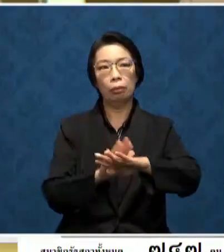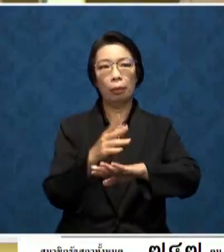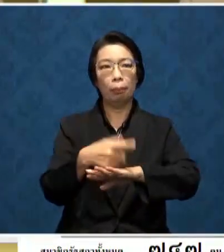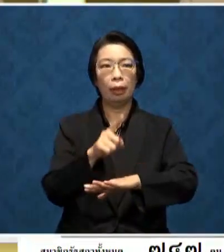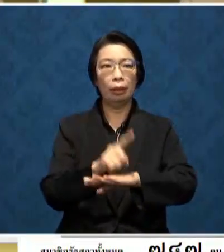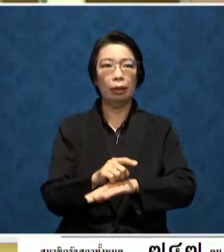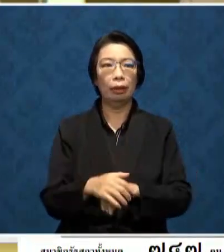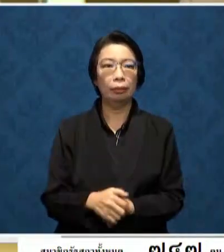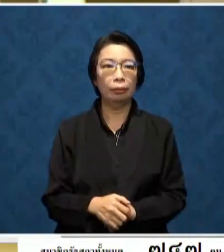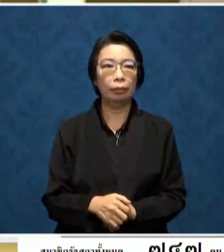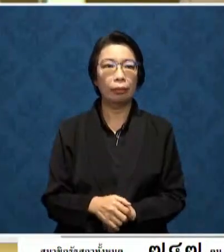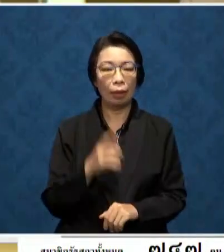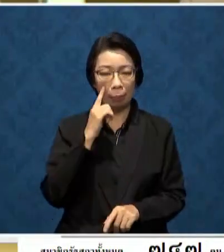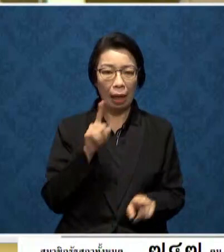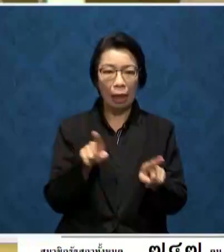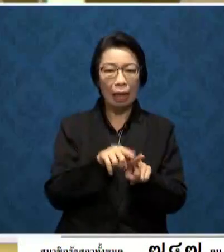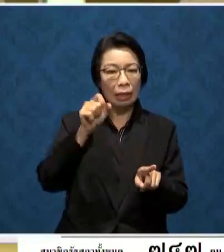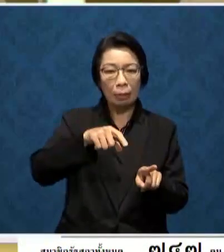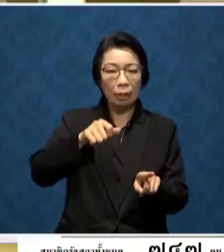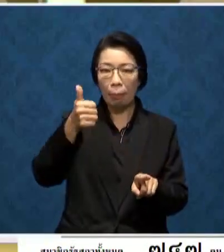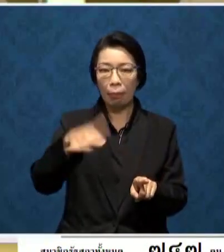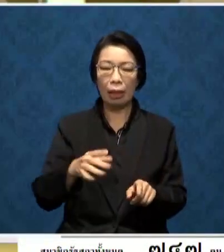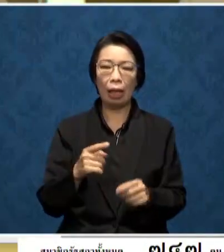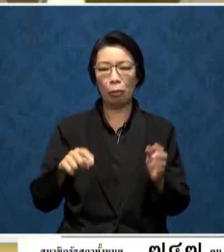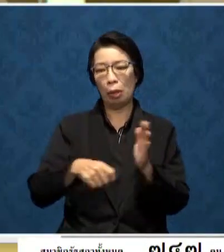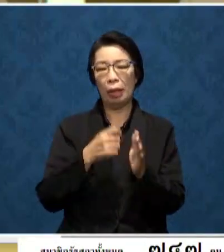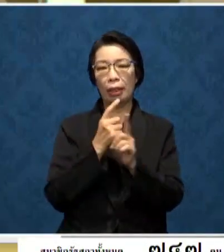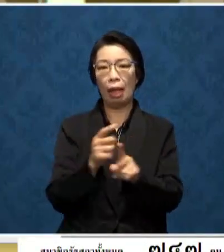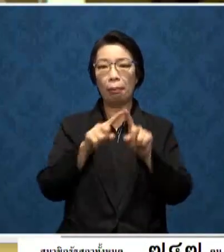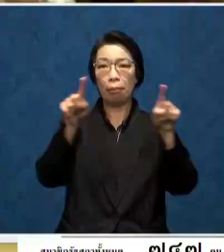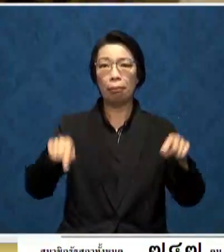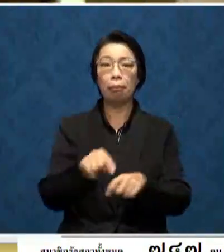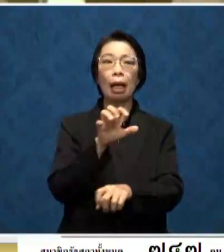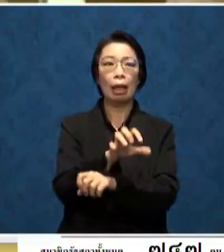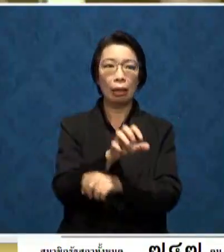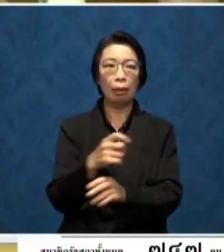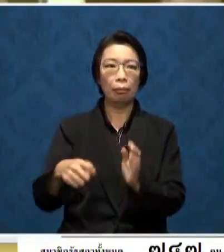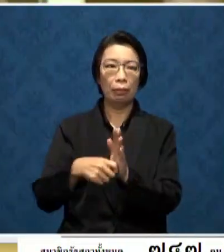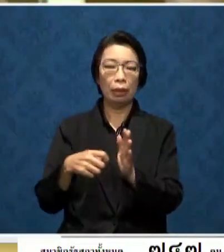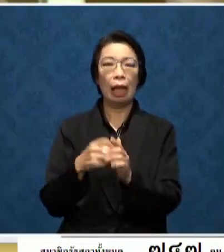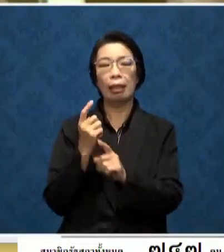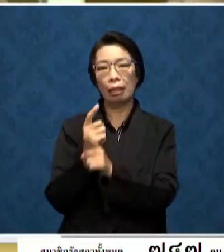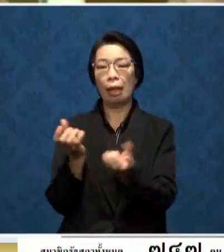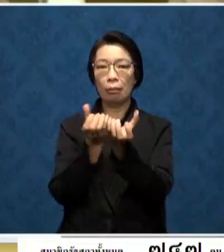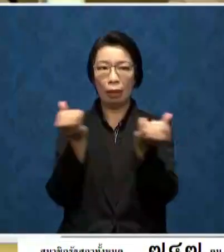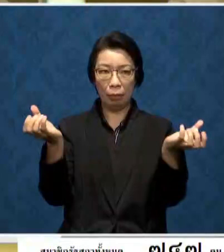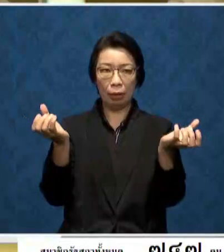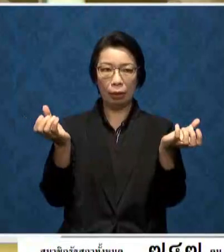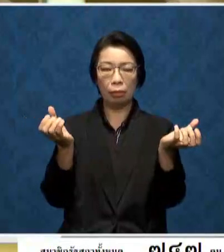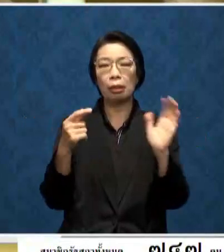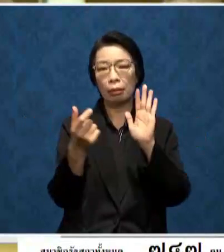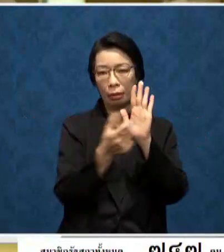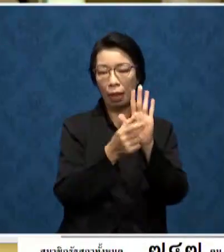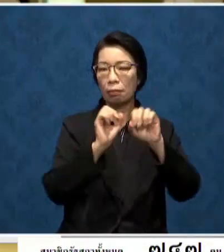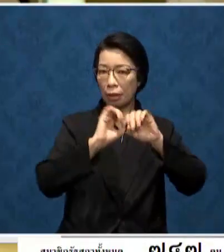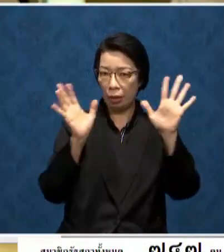เดนอยู่กัซ้ำไม่ได้ไม่ใช่ด้เหตุผลของข้อบงคับอย่เดยวนะครับมันเป็นเหตุผลที่บดบญหัดของรัฐมนูลบัญหัดไว้